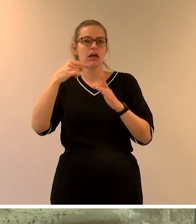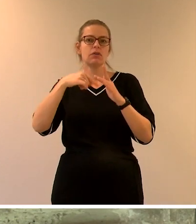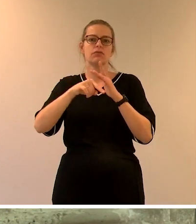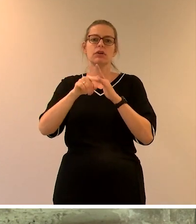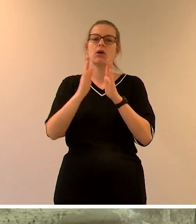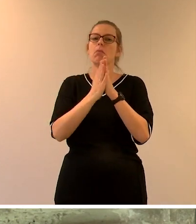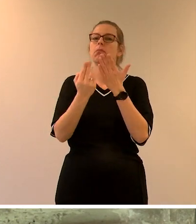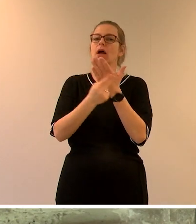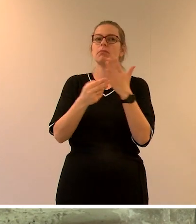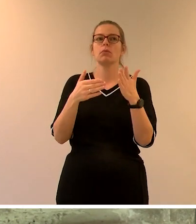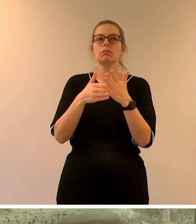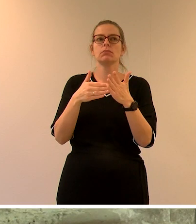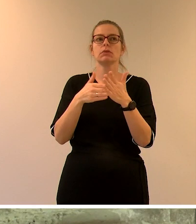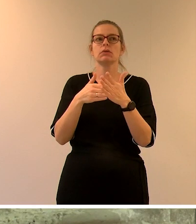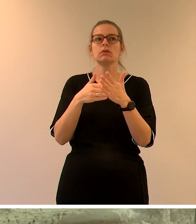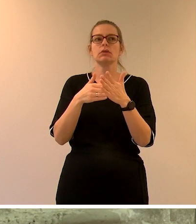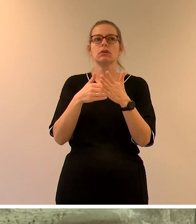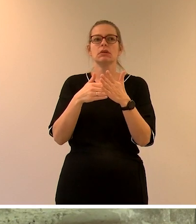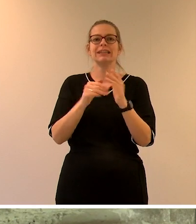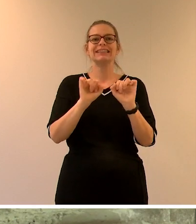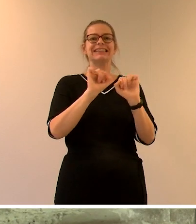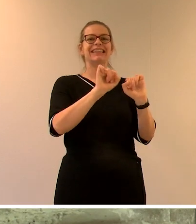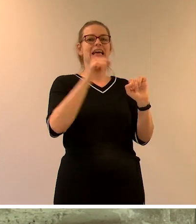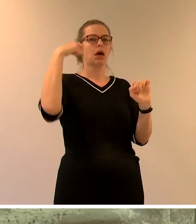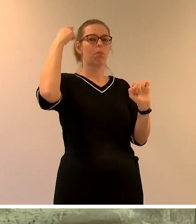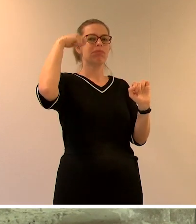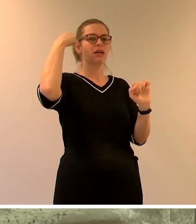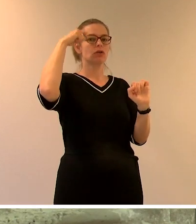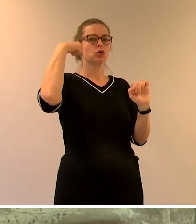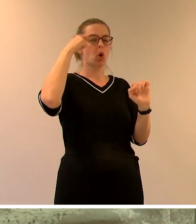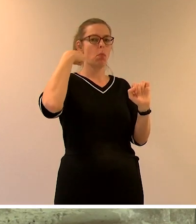Bijbelse principes tegen bioscoopbezoek.